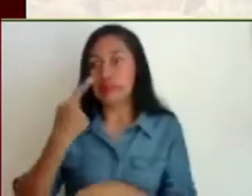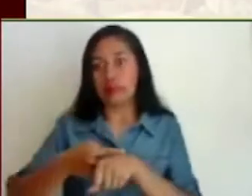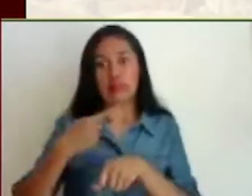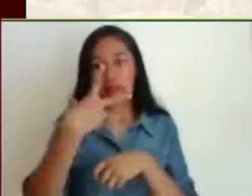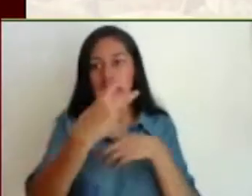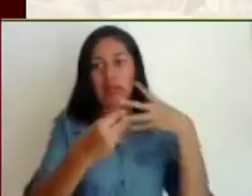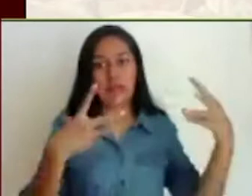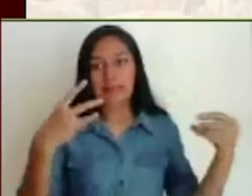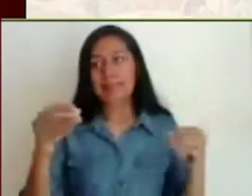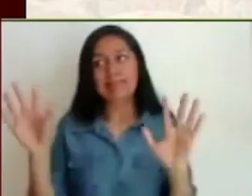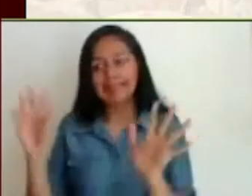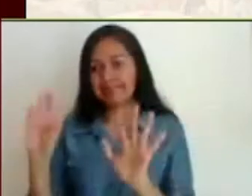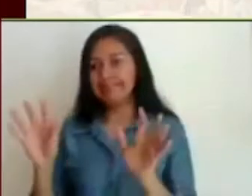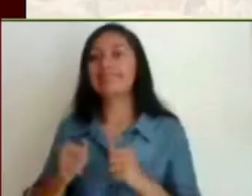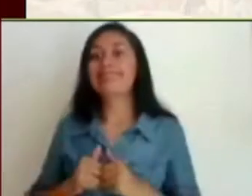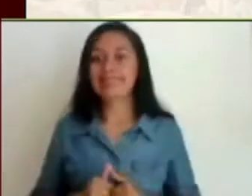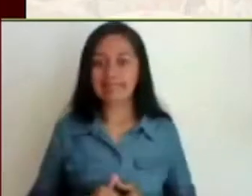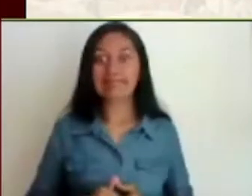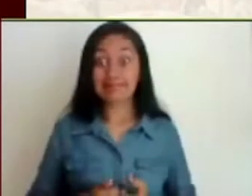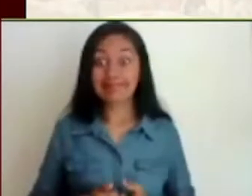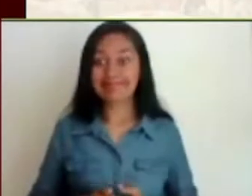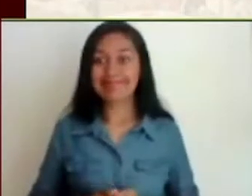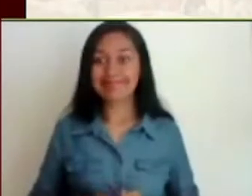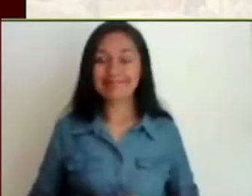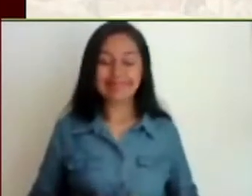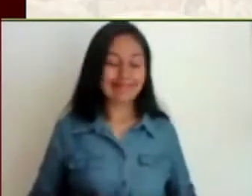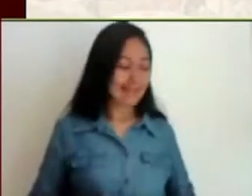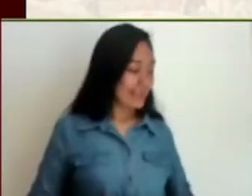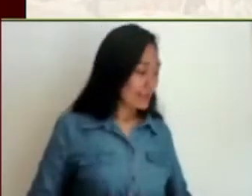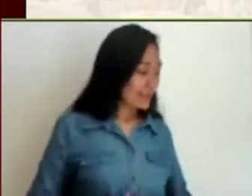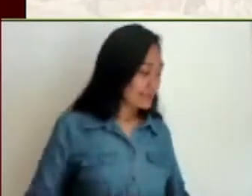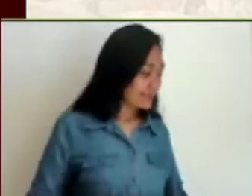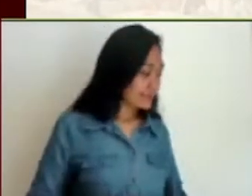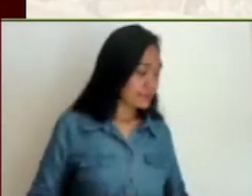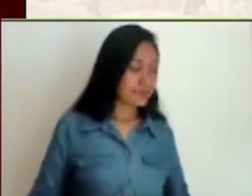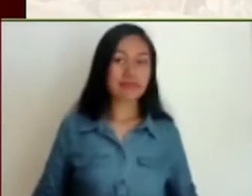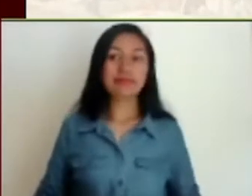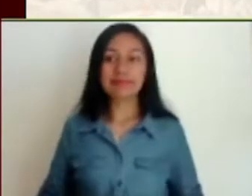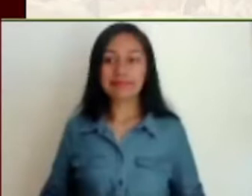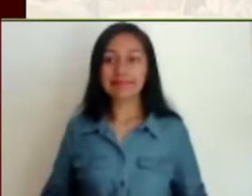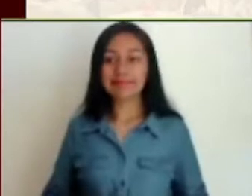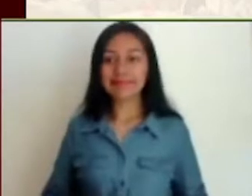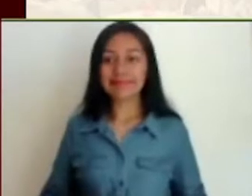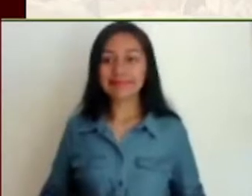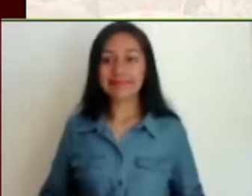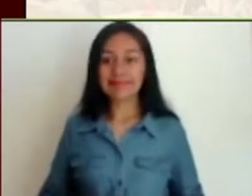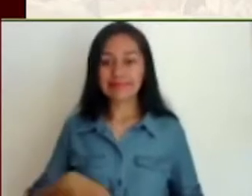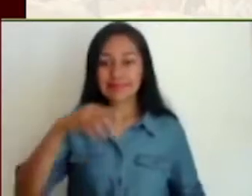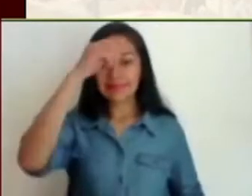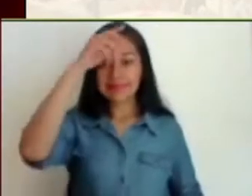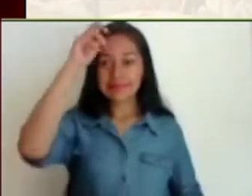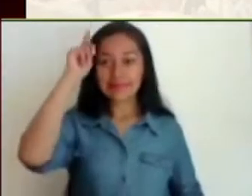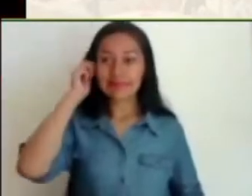Repubblica Serenissima era specialmente preoccupata dell'arrivo e cose provenienti dall'Impero Ottomano, con il quale Venezia